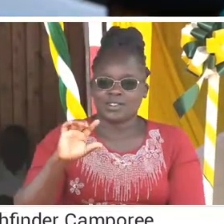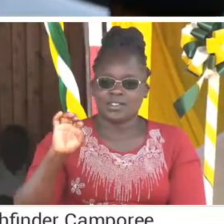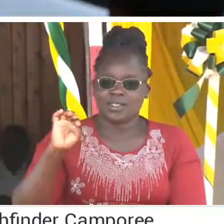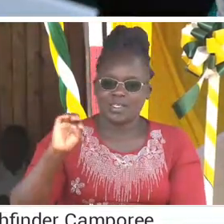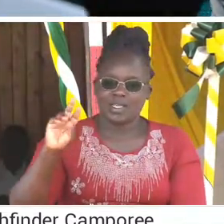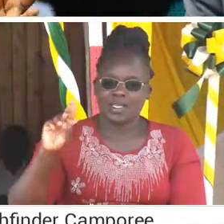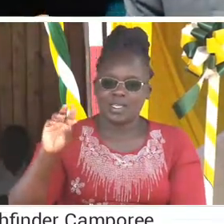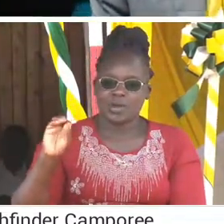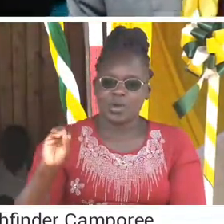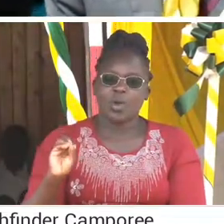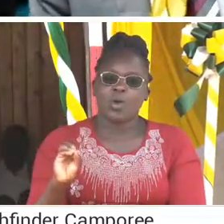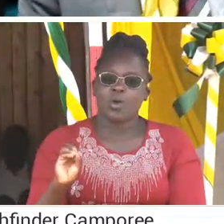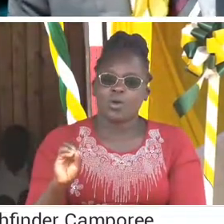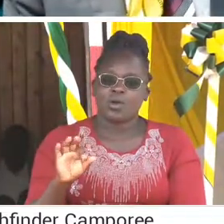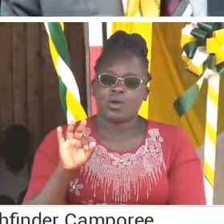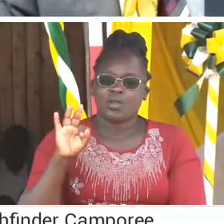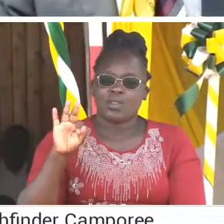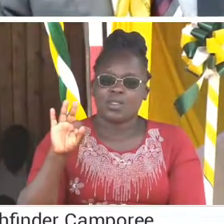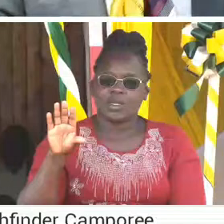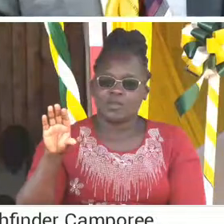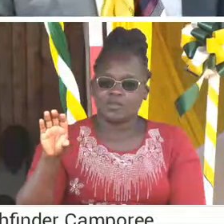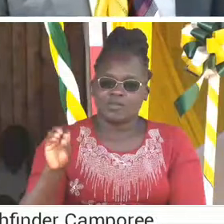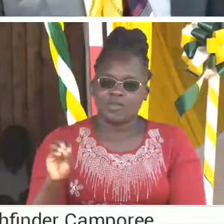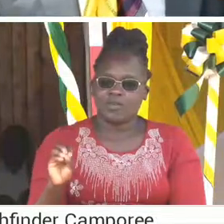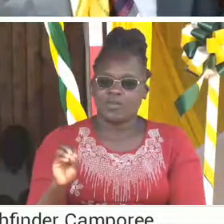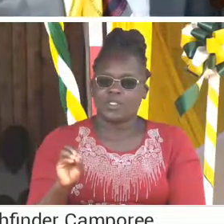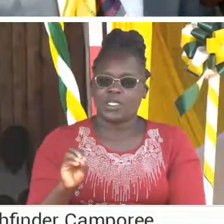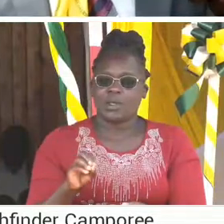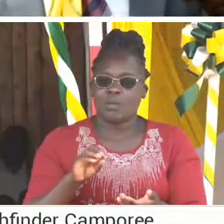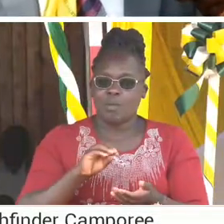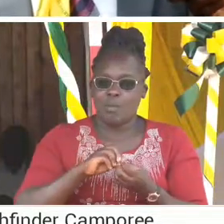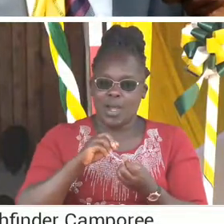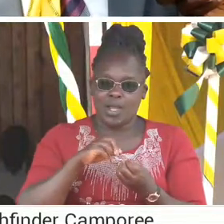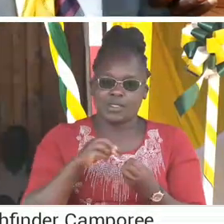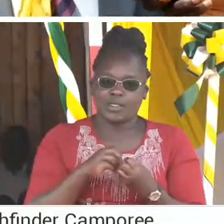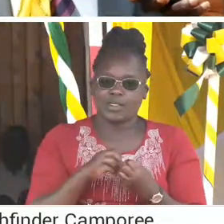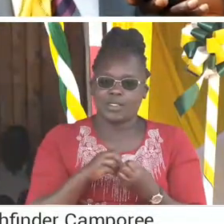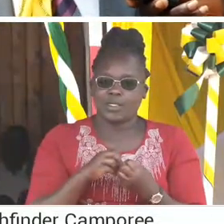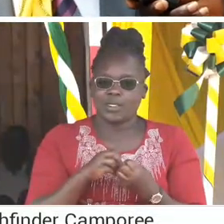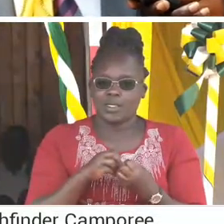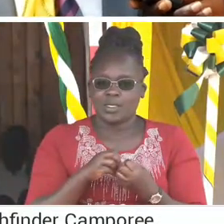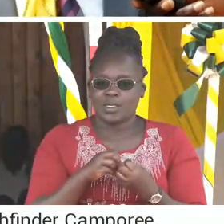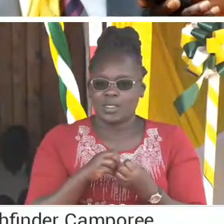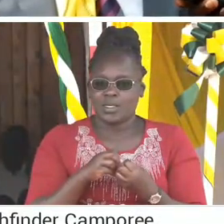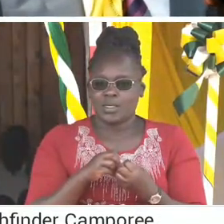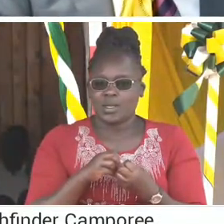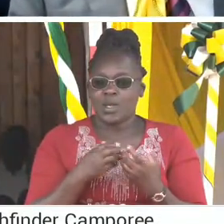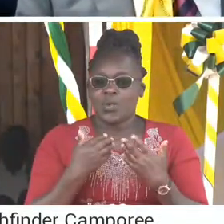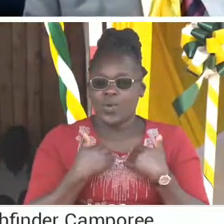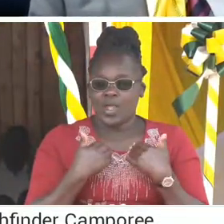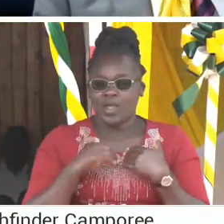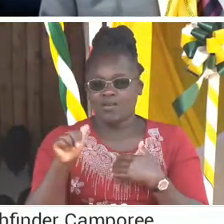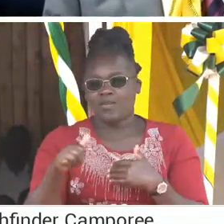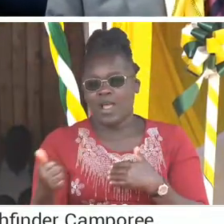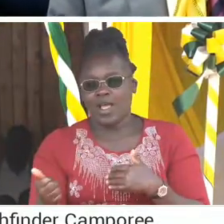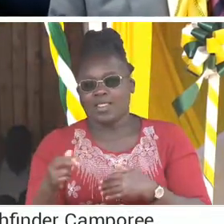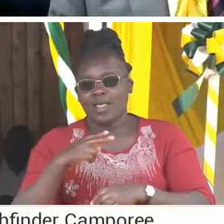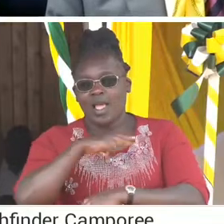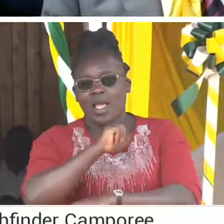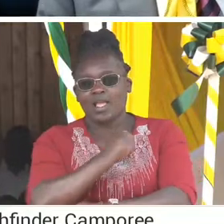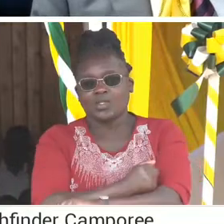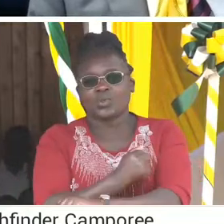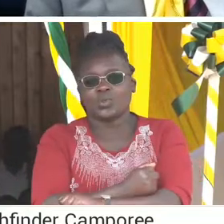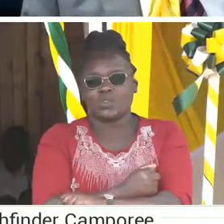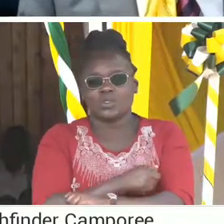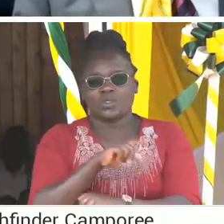Baraton 280 and above. Tuko na schools ambao ni Mwein,